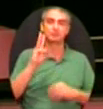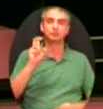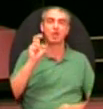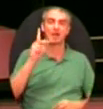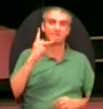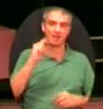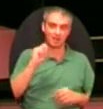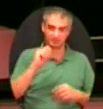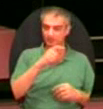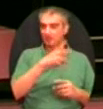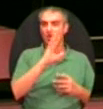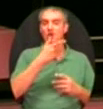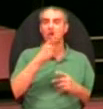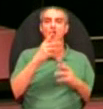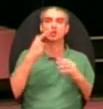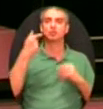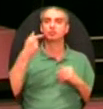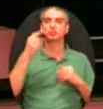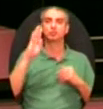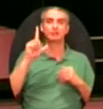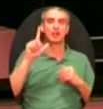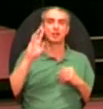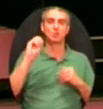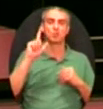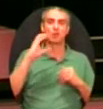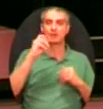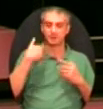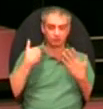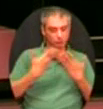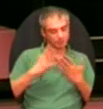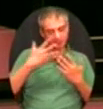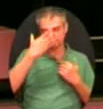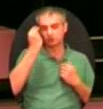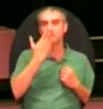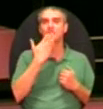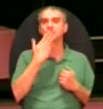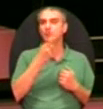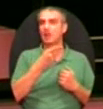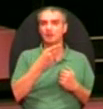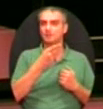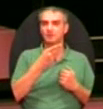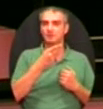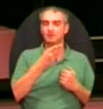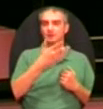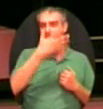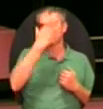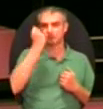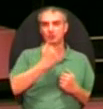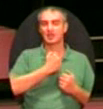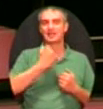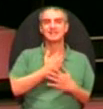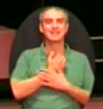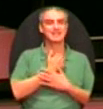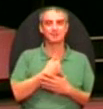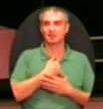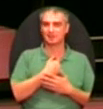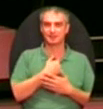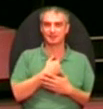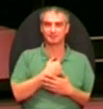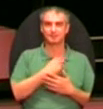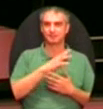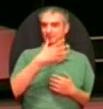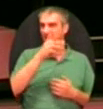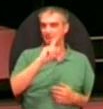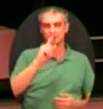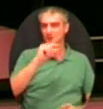שואפת או ג'בל מוקבר, הם, כשהתפללנו עם משכחך ירושלים, תשכח ימיני, אם אשכחך